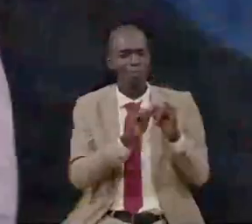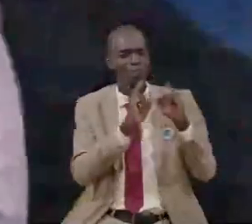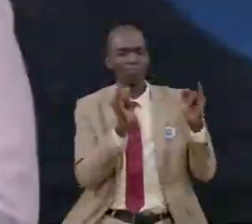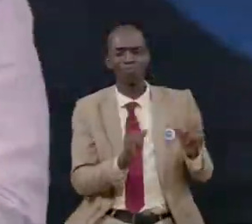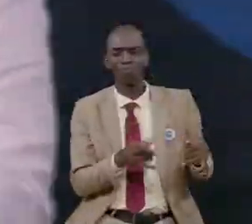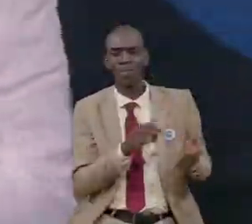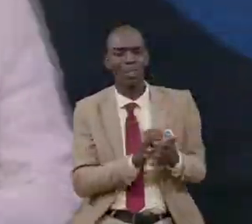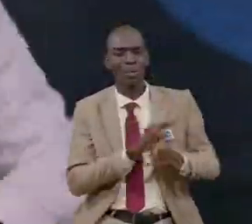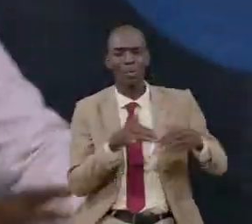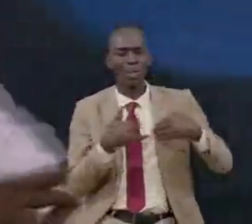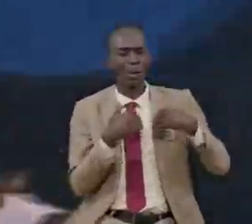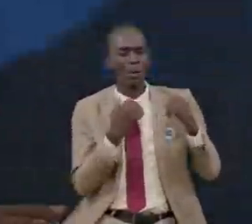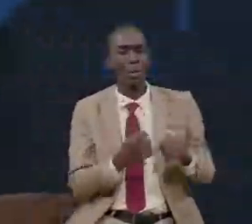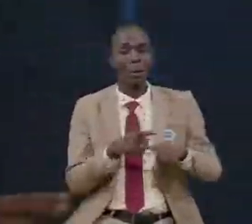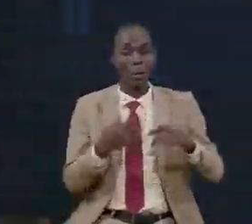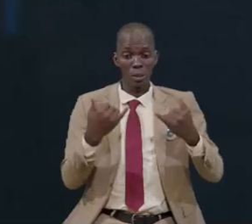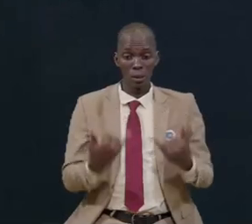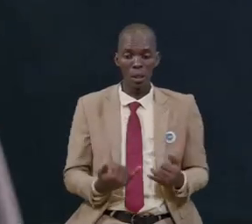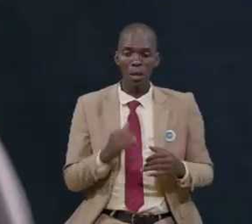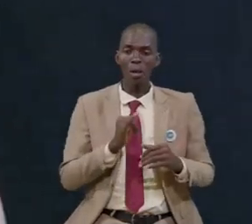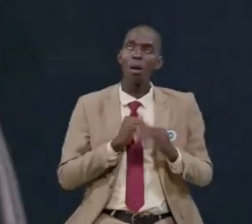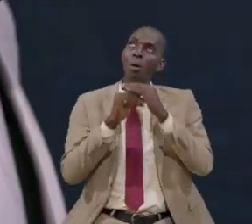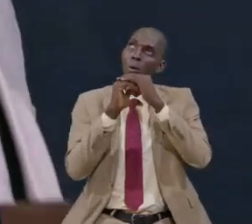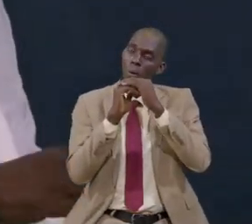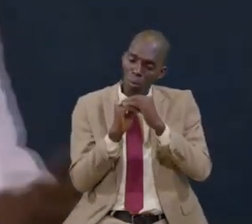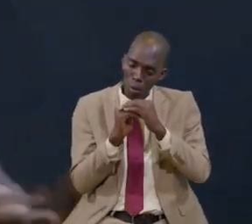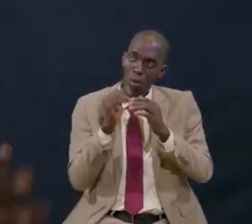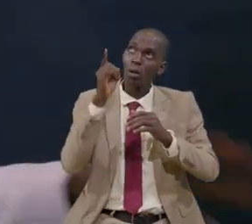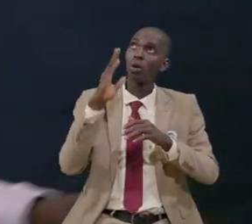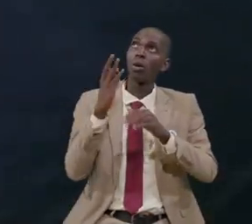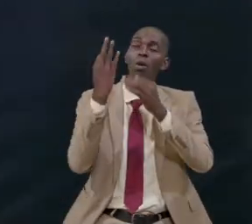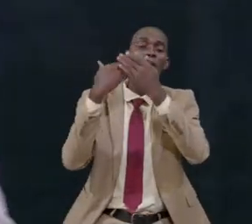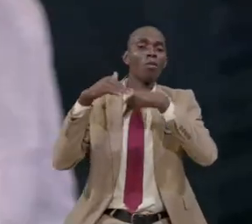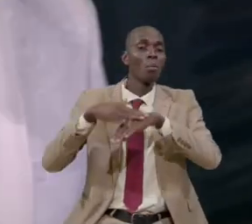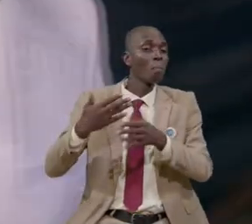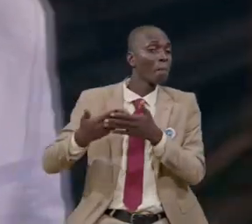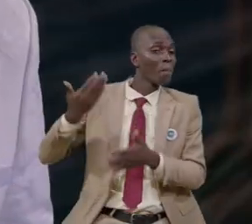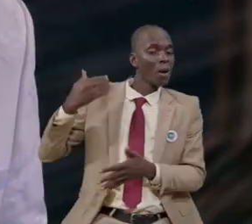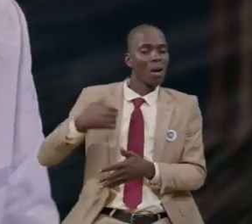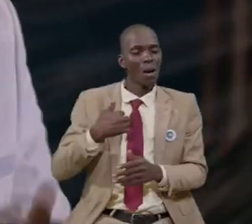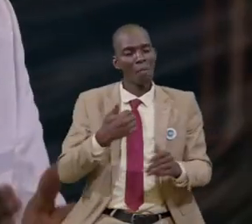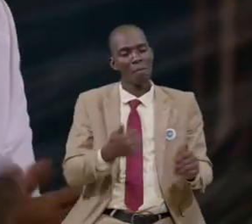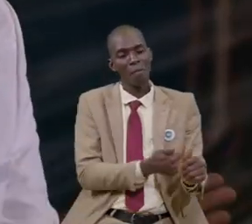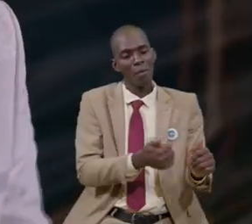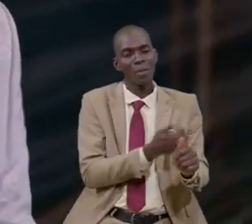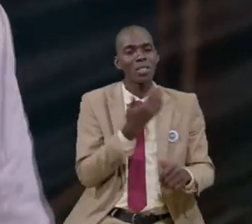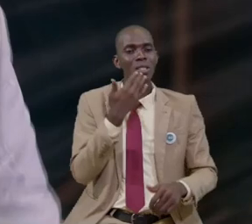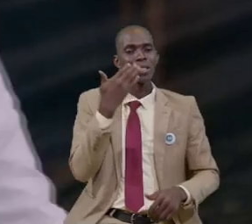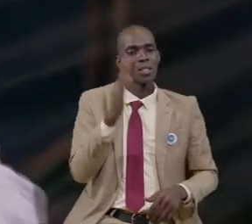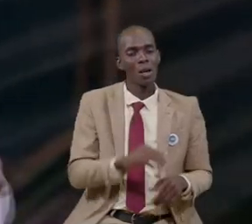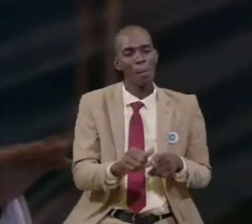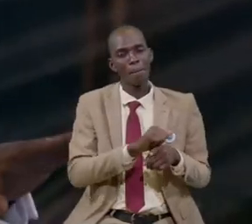Maintenant, j'adore le Dieu du ciel. Je suivais les mauvaises pratiques du